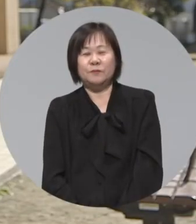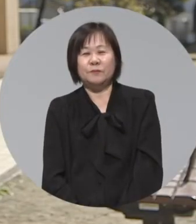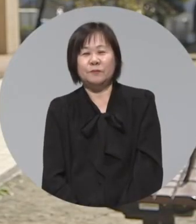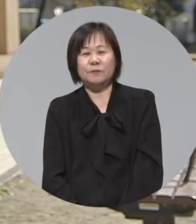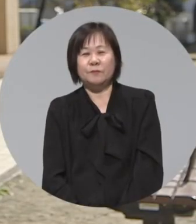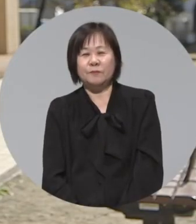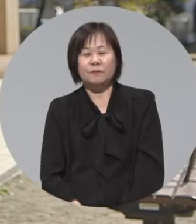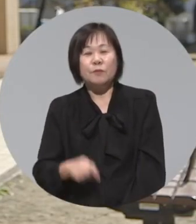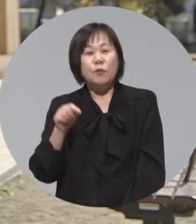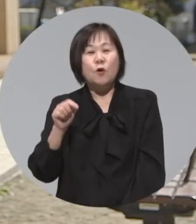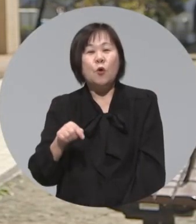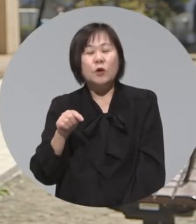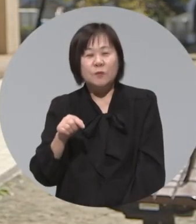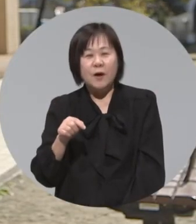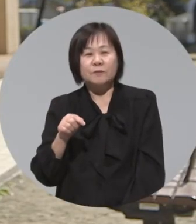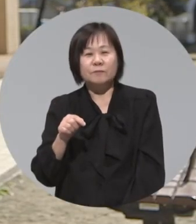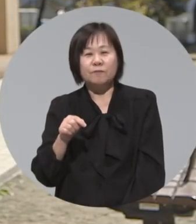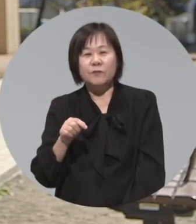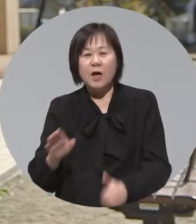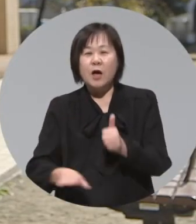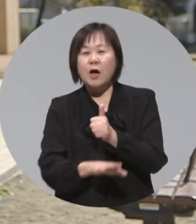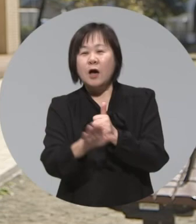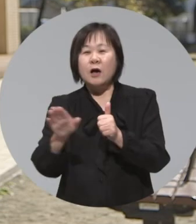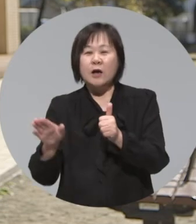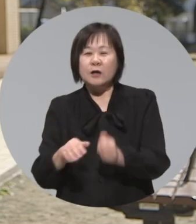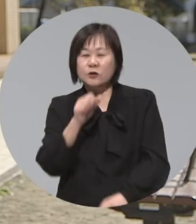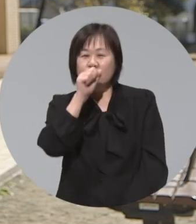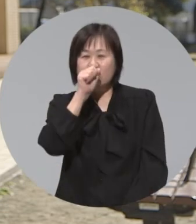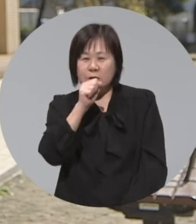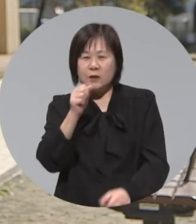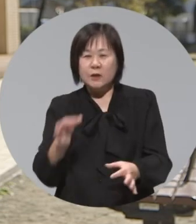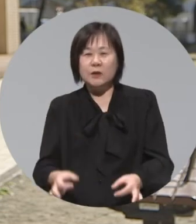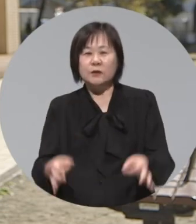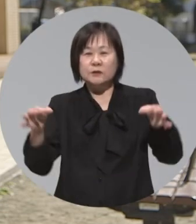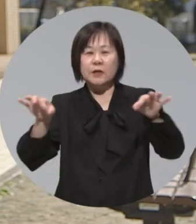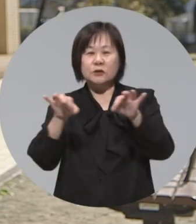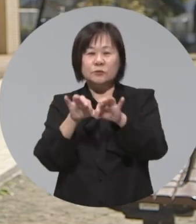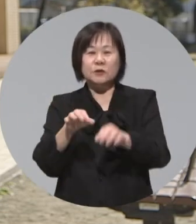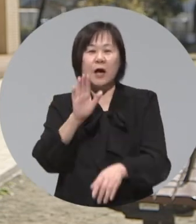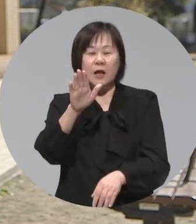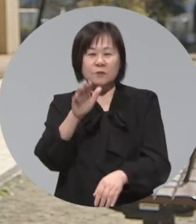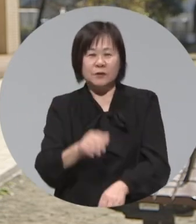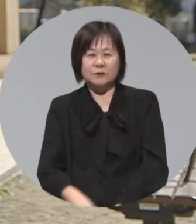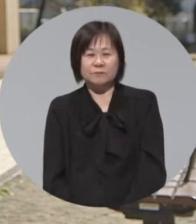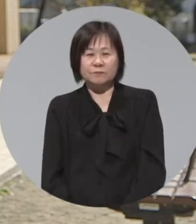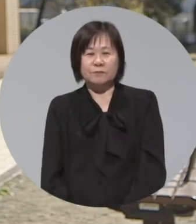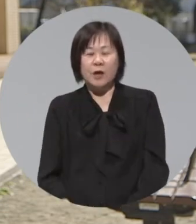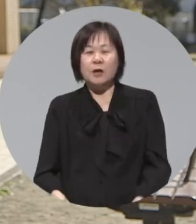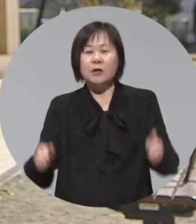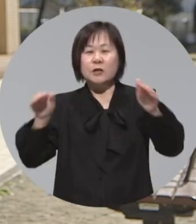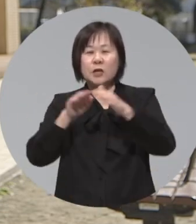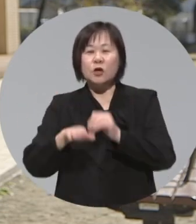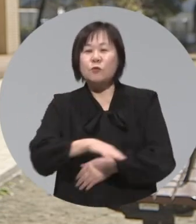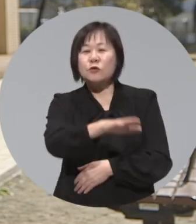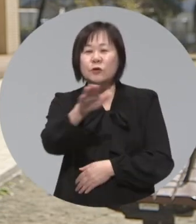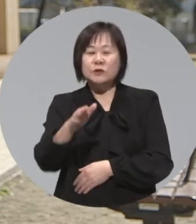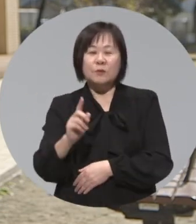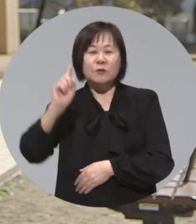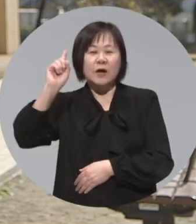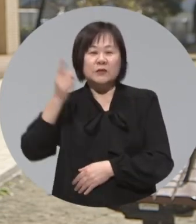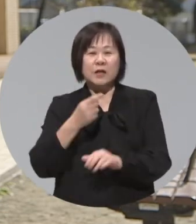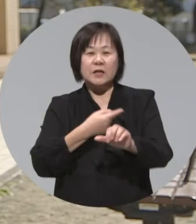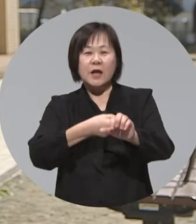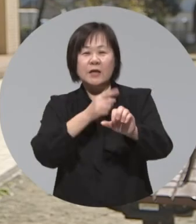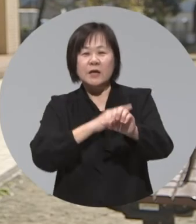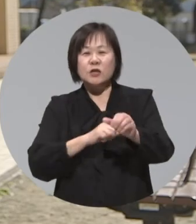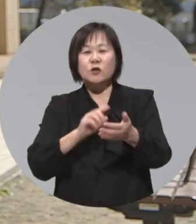児童文化センターには環境に優しい設備もあります。建物全体が自然エネルギーを使